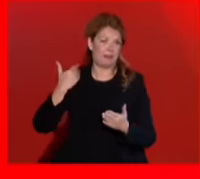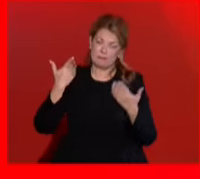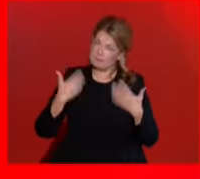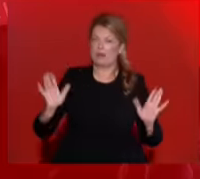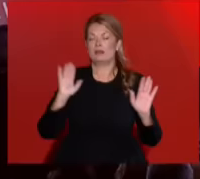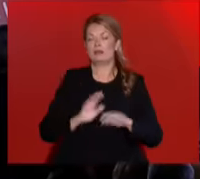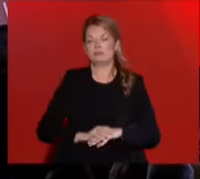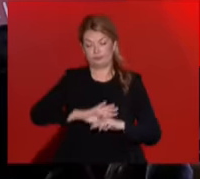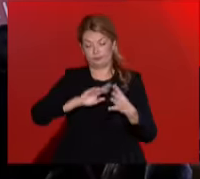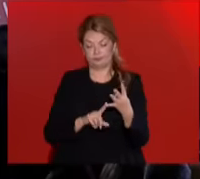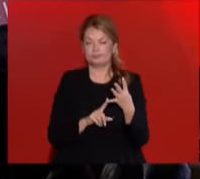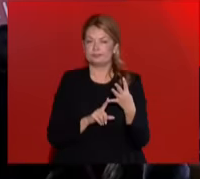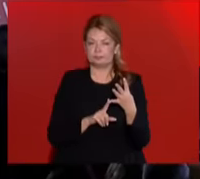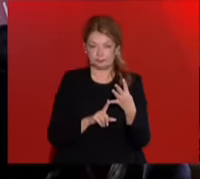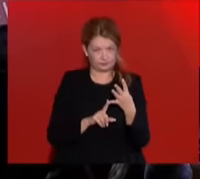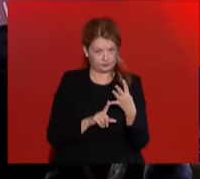Σημείο